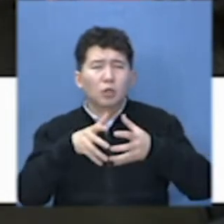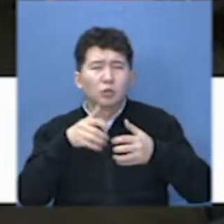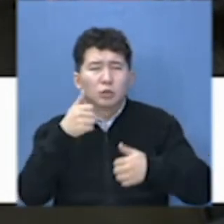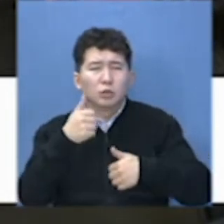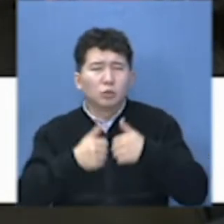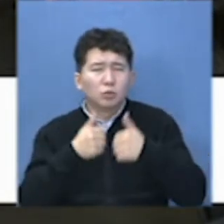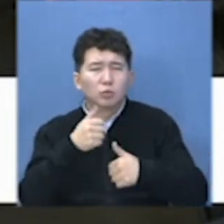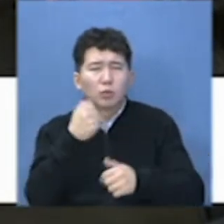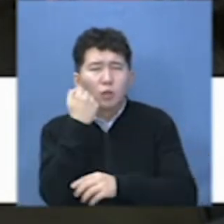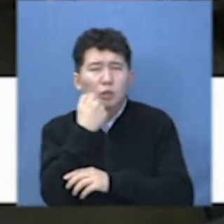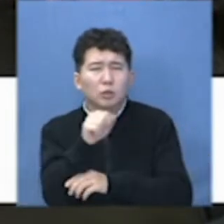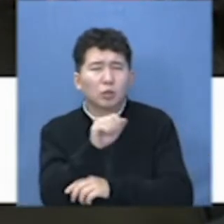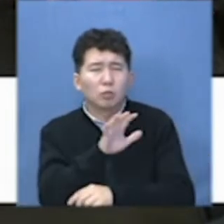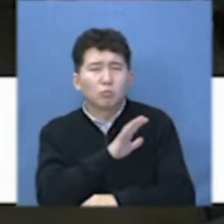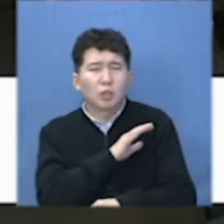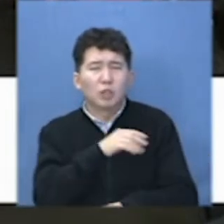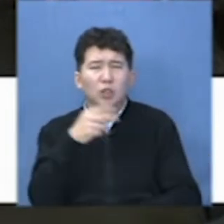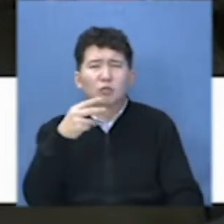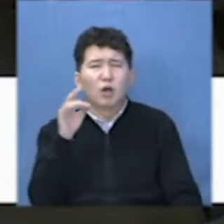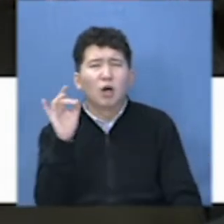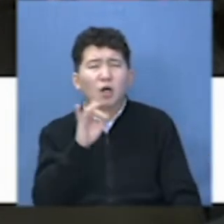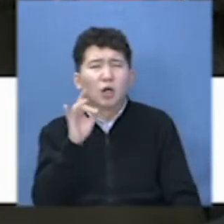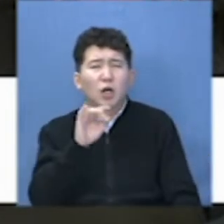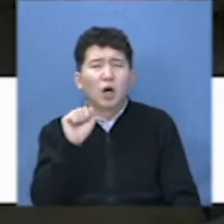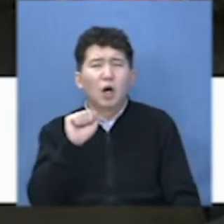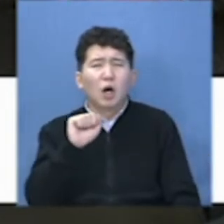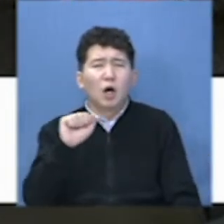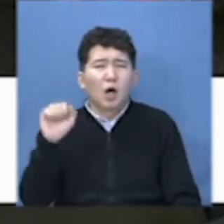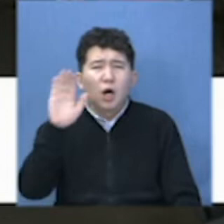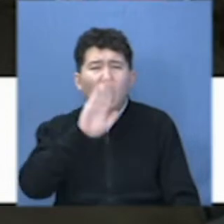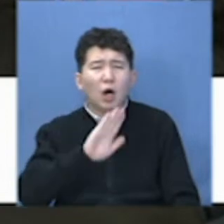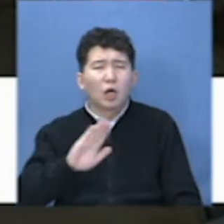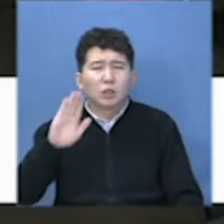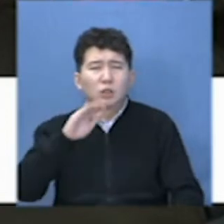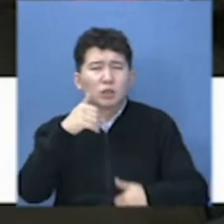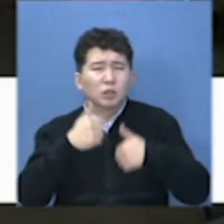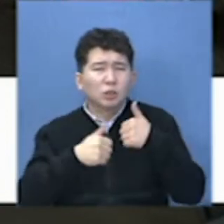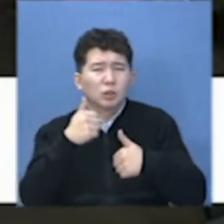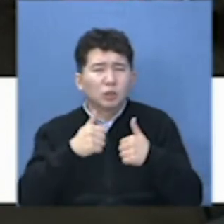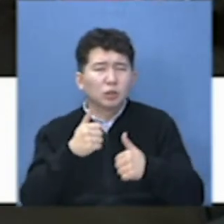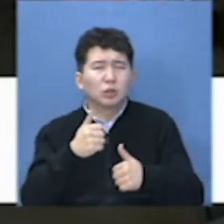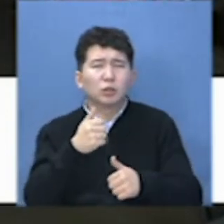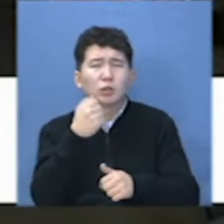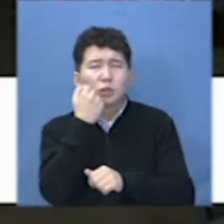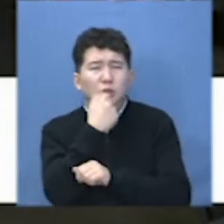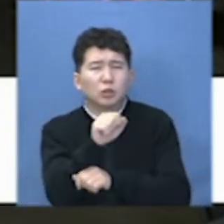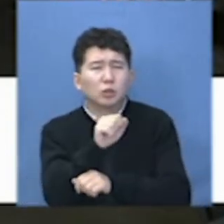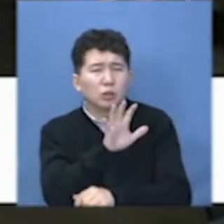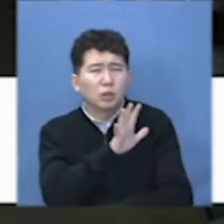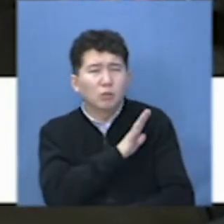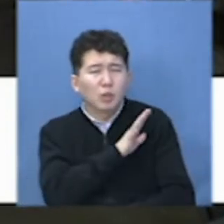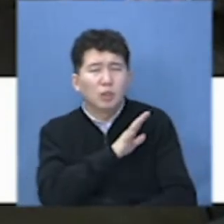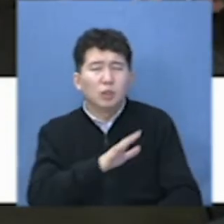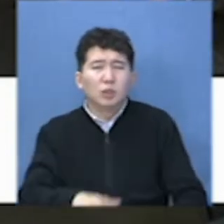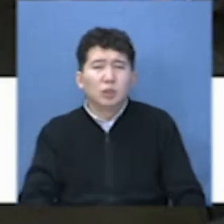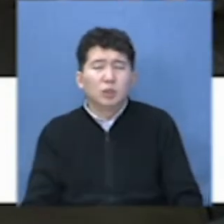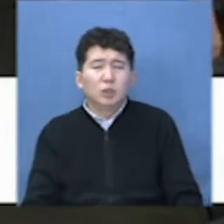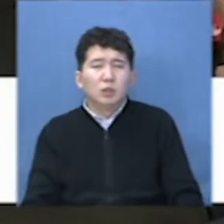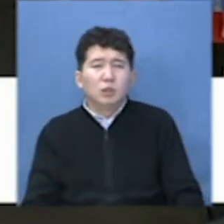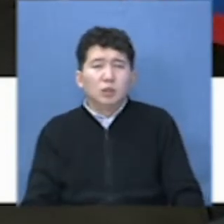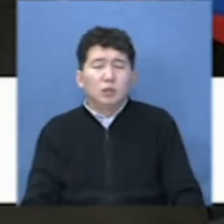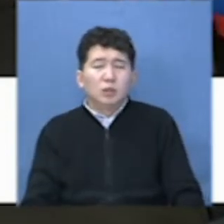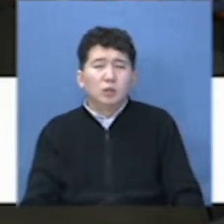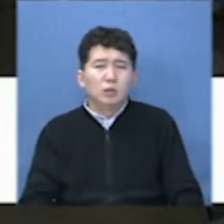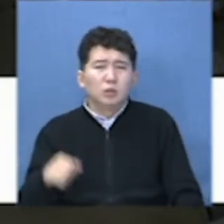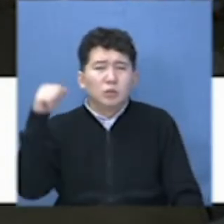20 шақты мәрте Азия чемпионы болдым армрестлингтен. Енді Қазақстанда бір көтеруден де, қол күресінен де көп дүркін чемпион